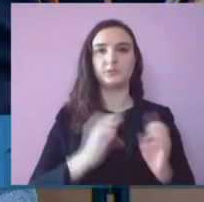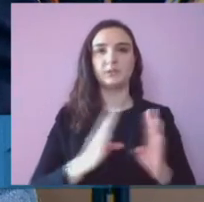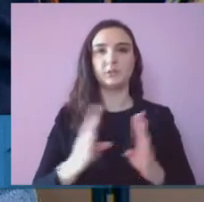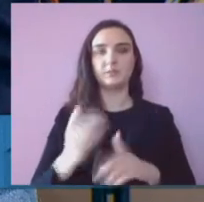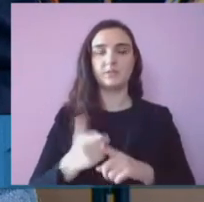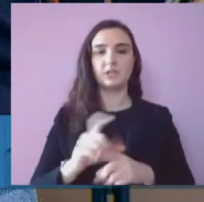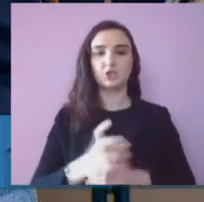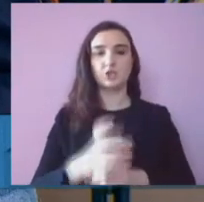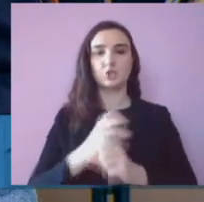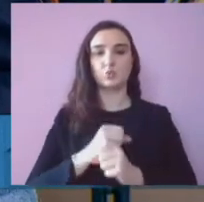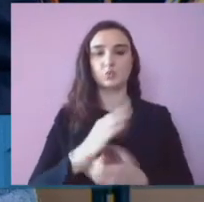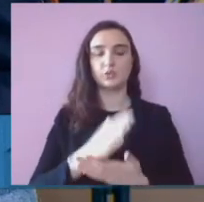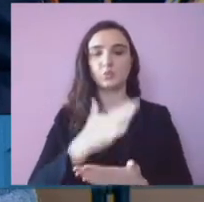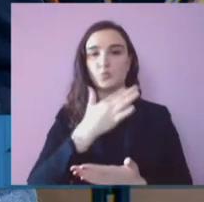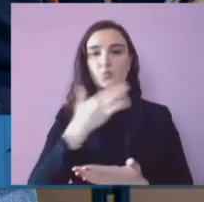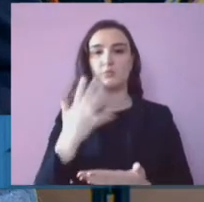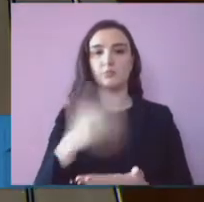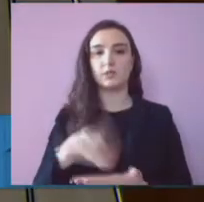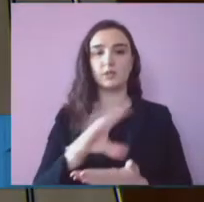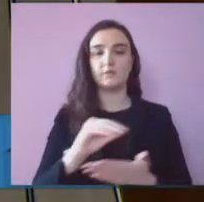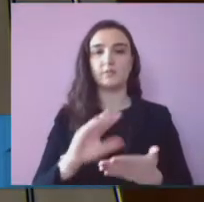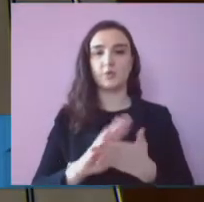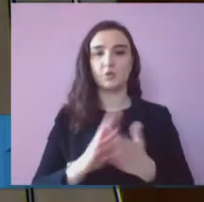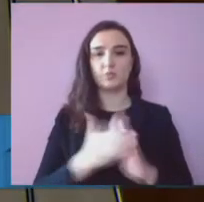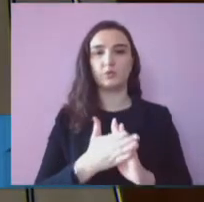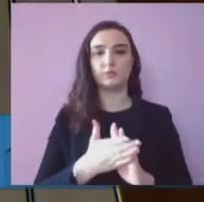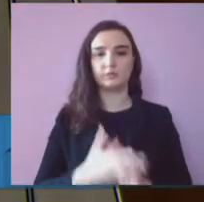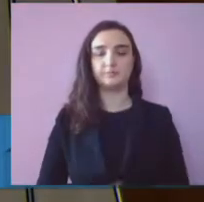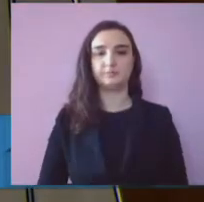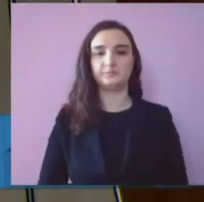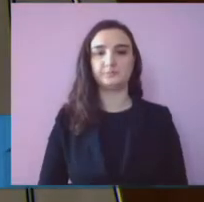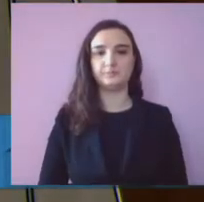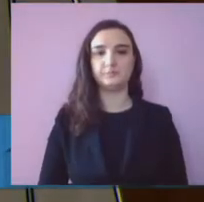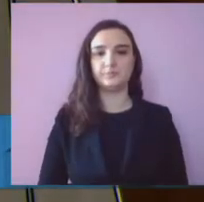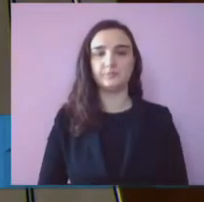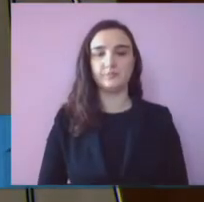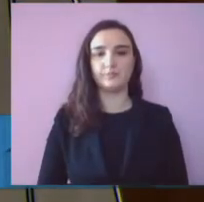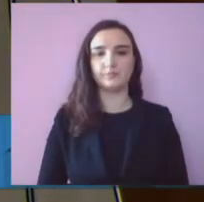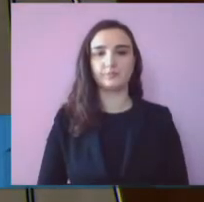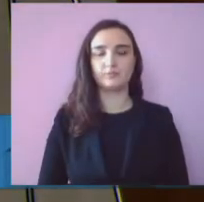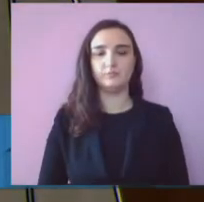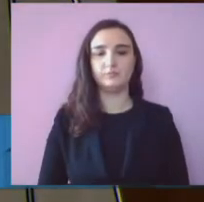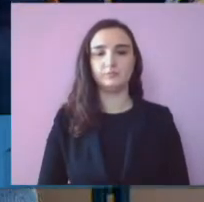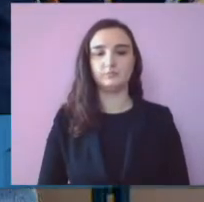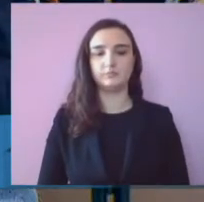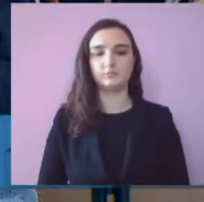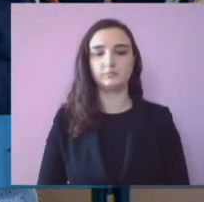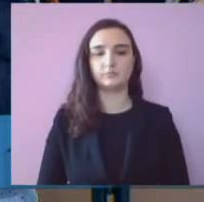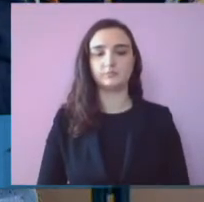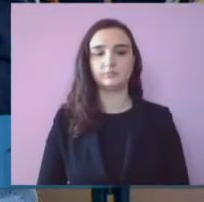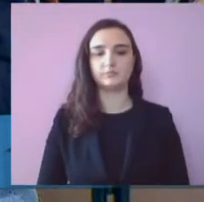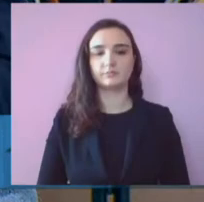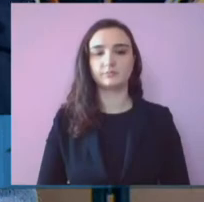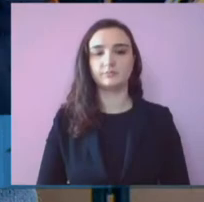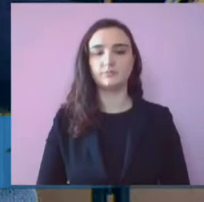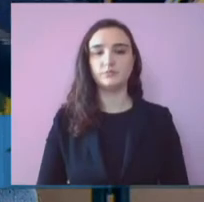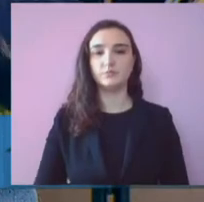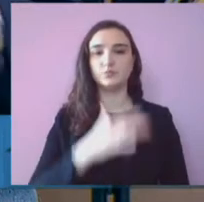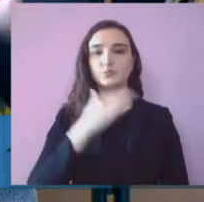შეზღუდულია უამრავი პირობითობით, ნამდვილად. უამრავი კლიშეებით, უამრავი სტერეოტიპებით, უამრავი კანონებით, რომელიც ჩვენ